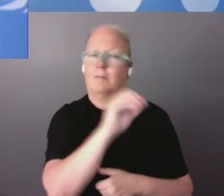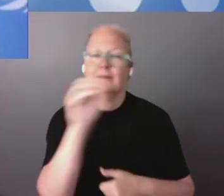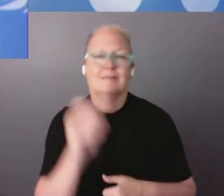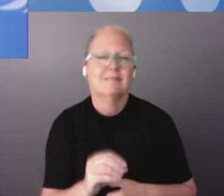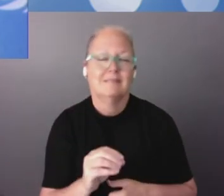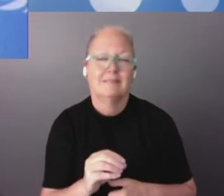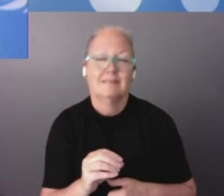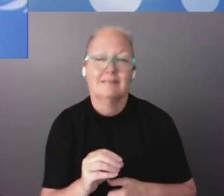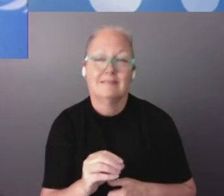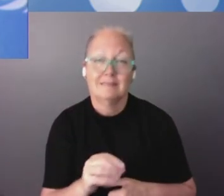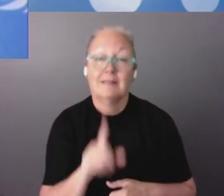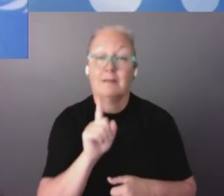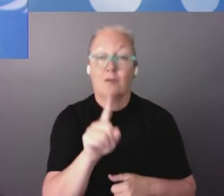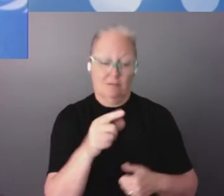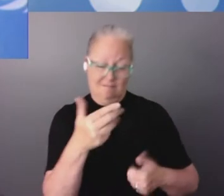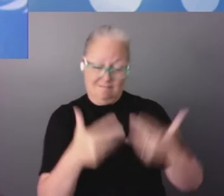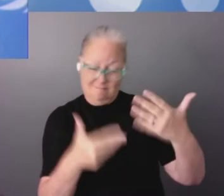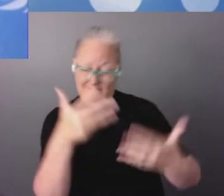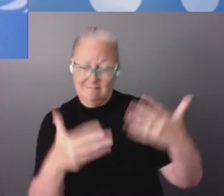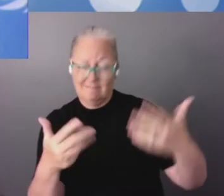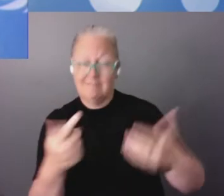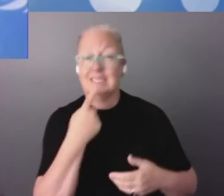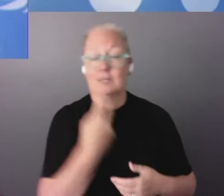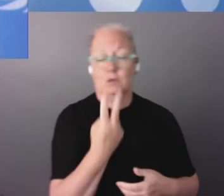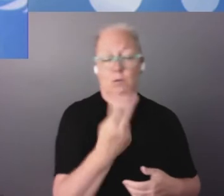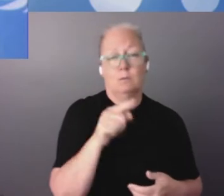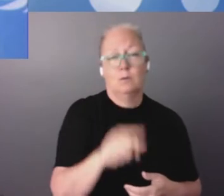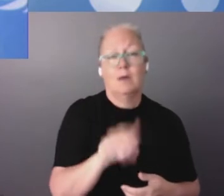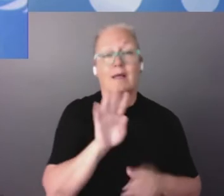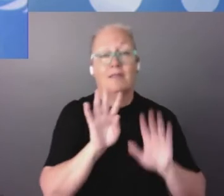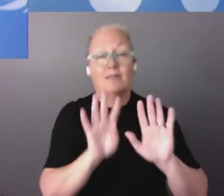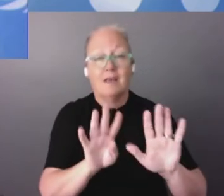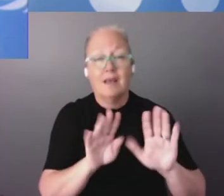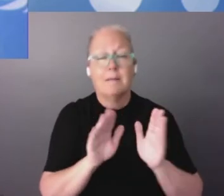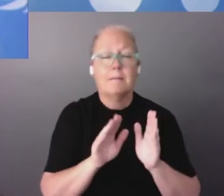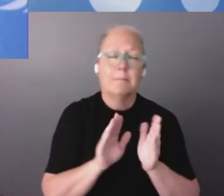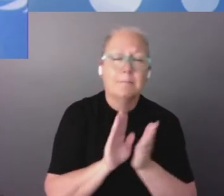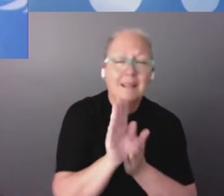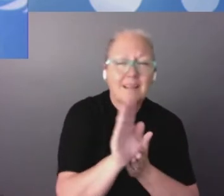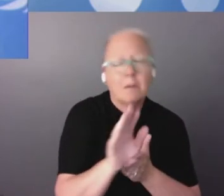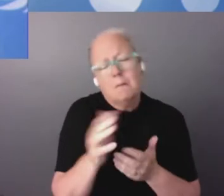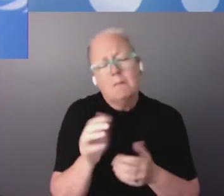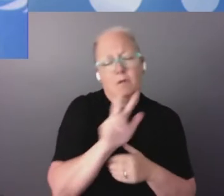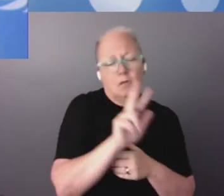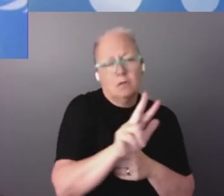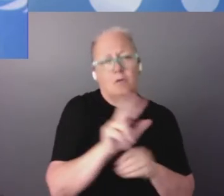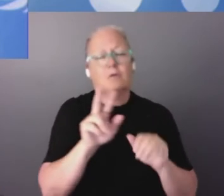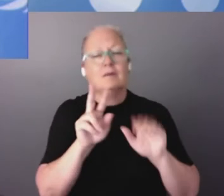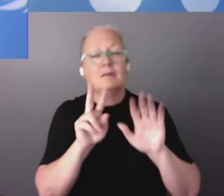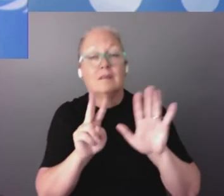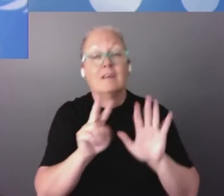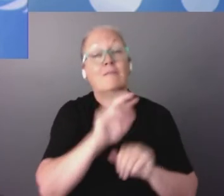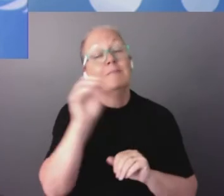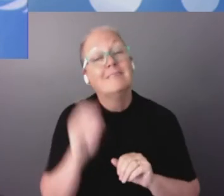la croissance du nombre d'utilisateurs, des usagers d'Internet a beaucoup augmenté. Mais il reste